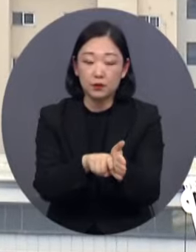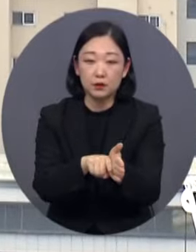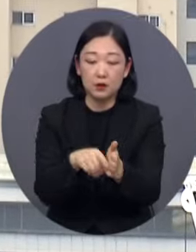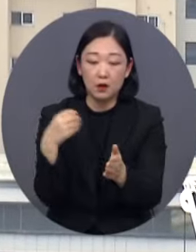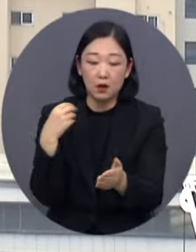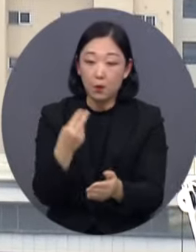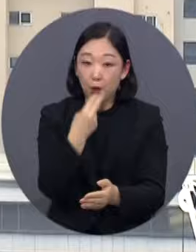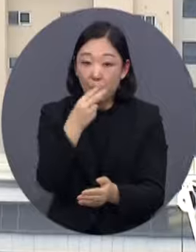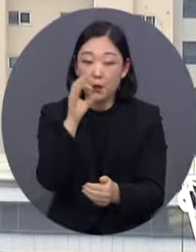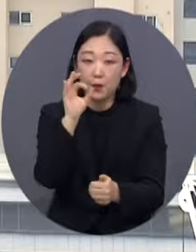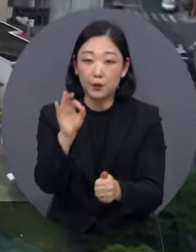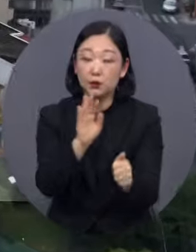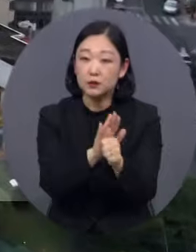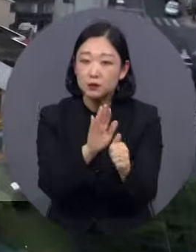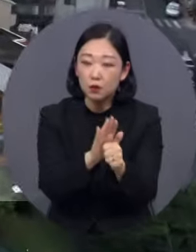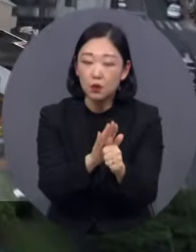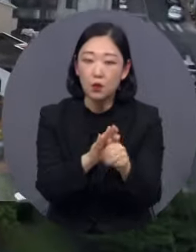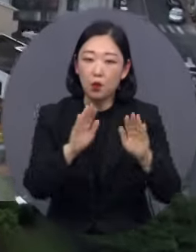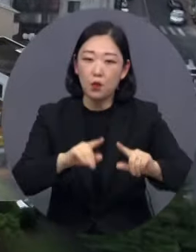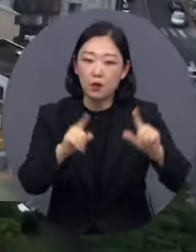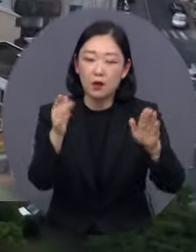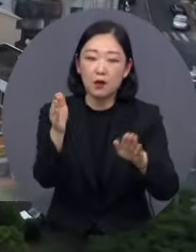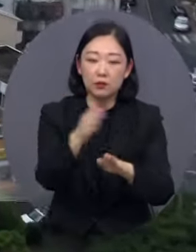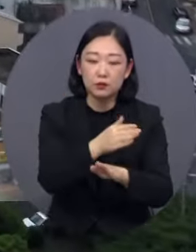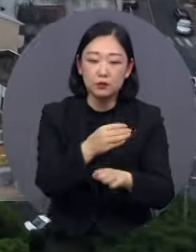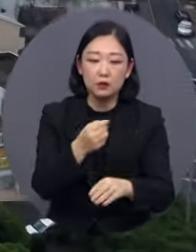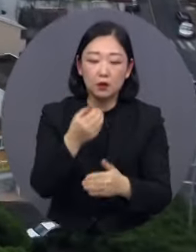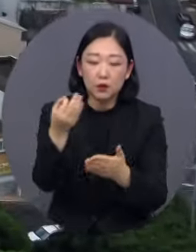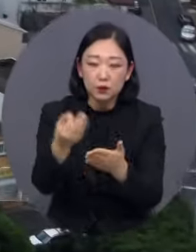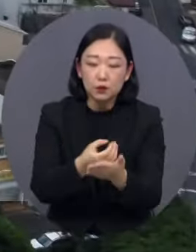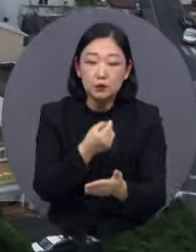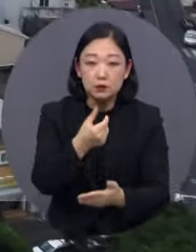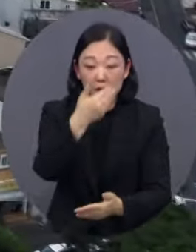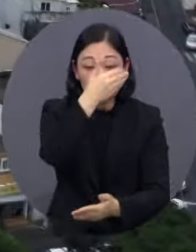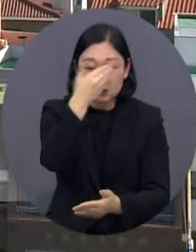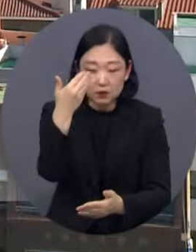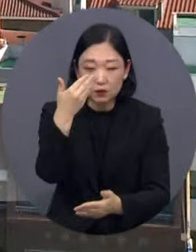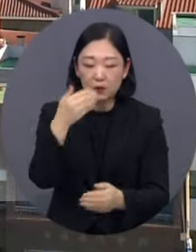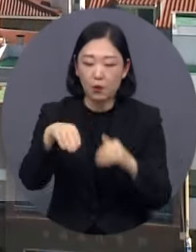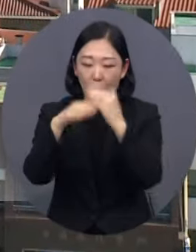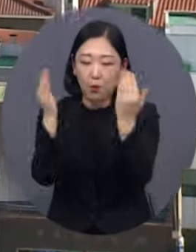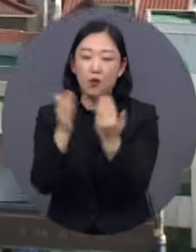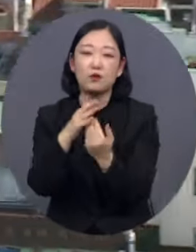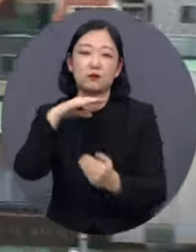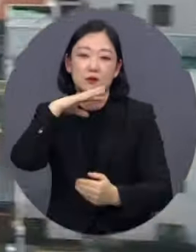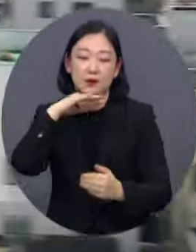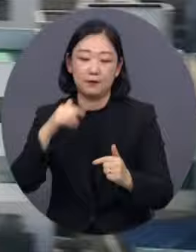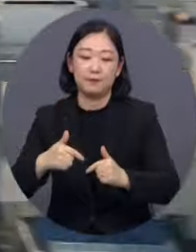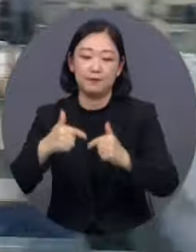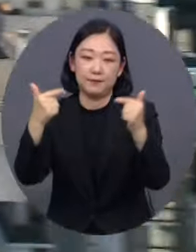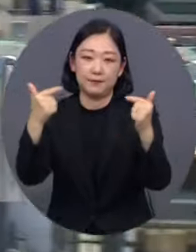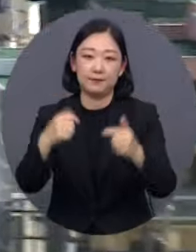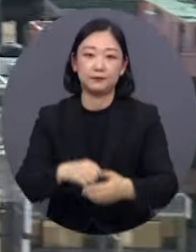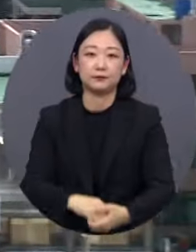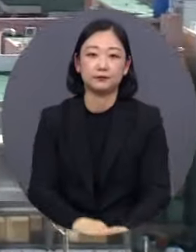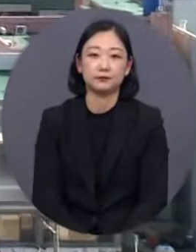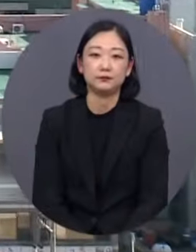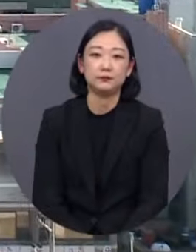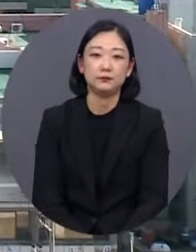반환 보증료 지원 대상을 올해부터 저소득 청년층에서 모든 연령으로 확대한다고